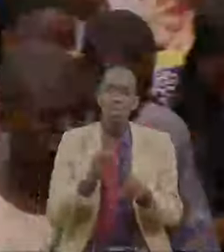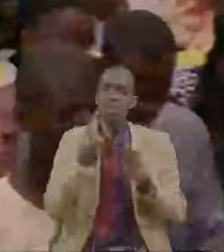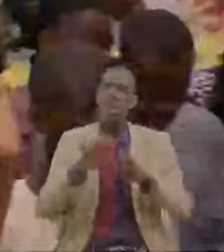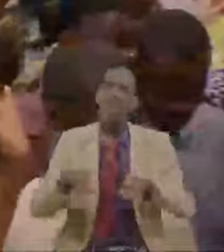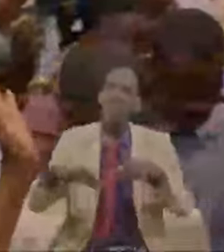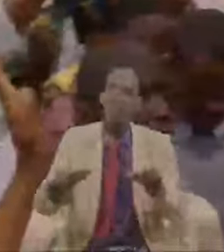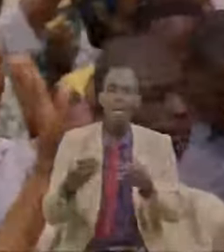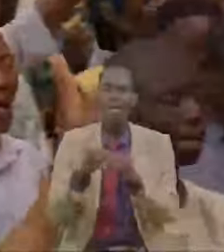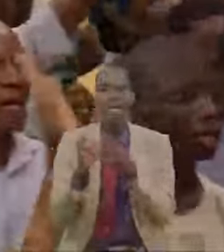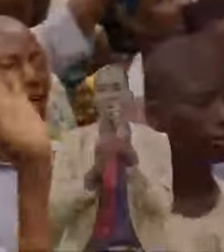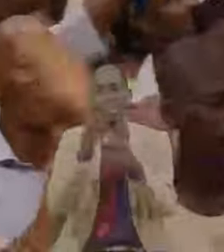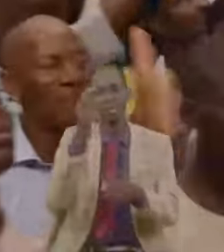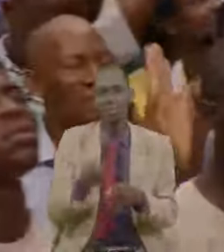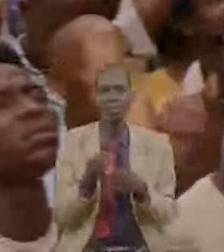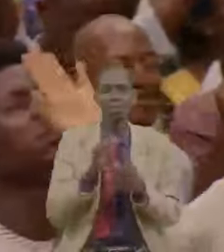est donnée.